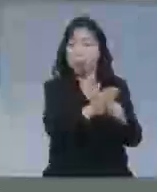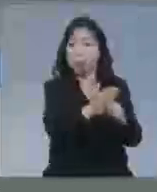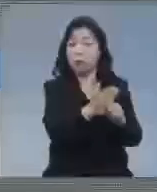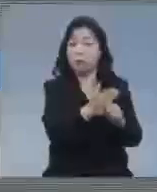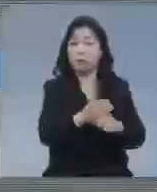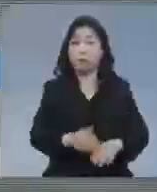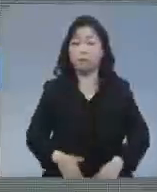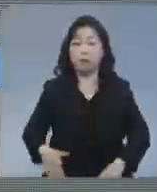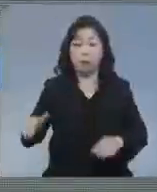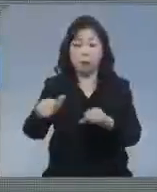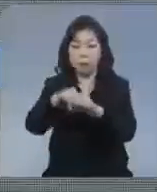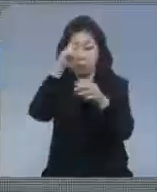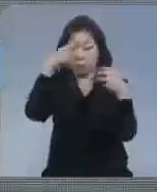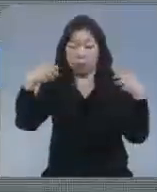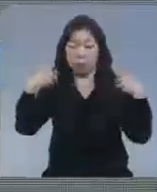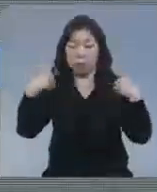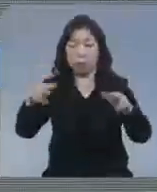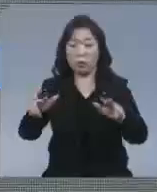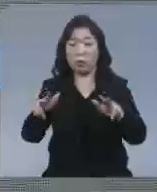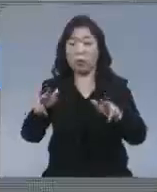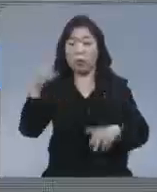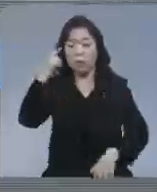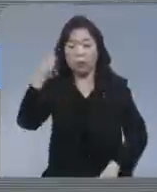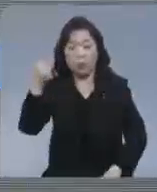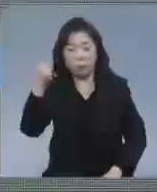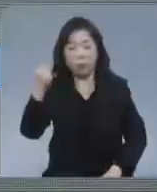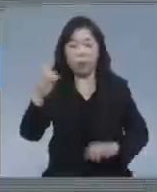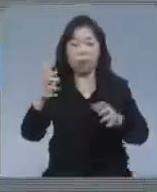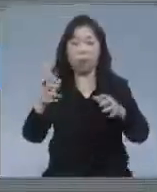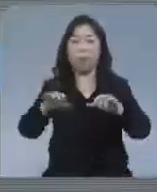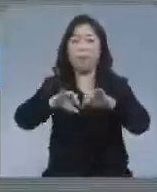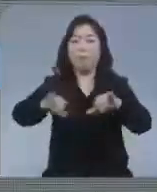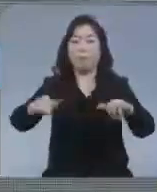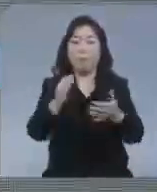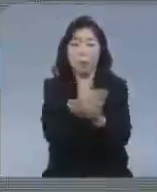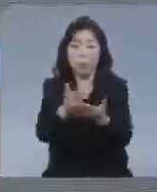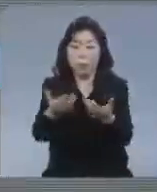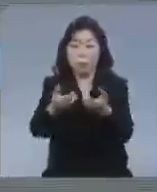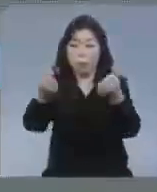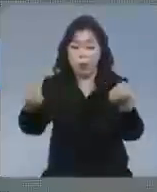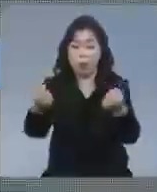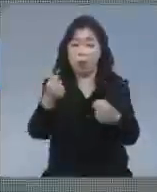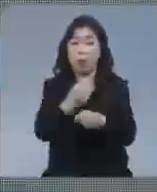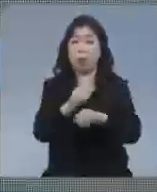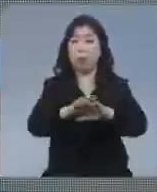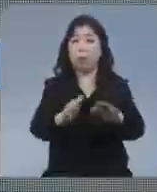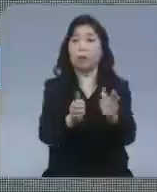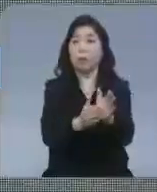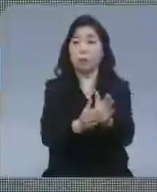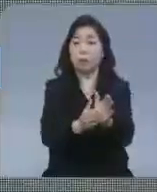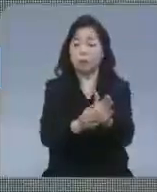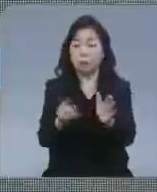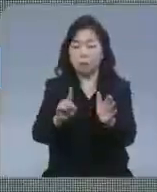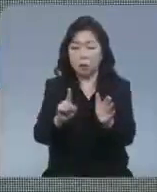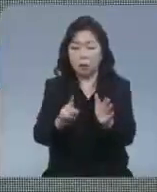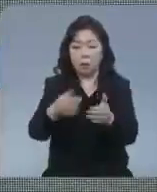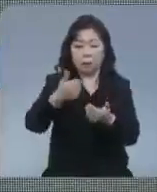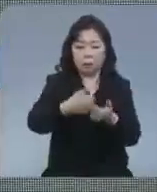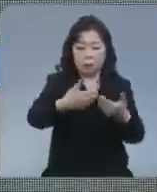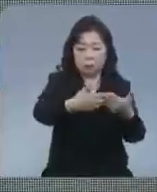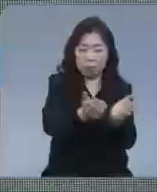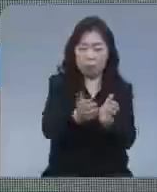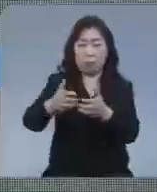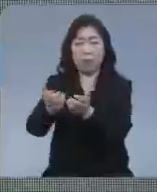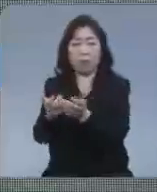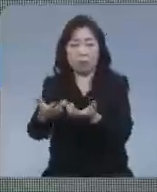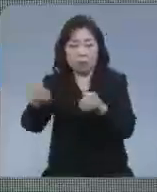候选人尹锡悦也完成了选举对策委员会的组建，但该党前非常对策委员会委员长金